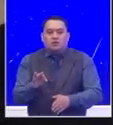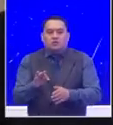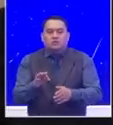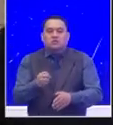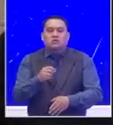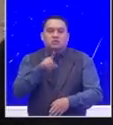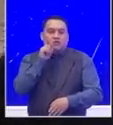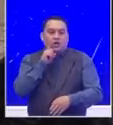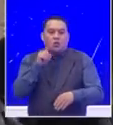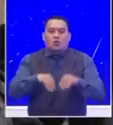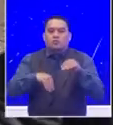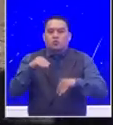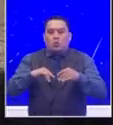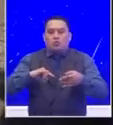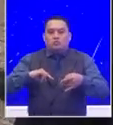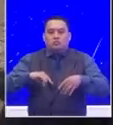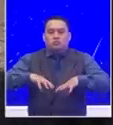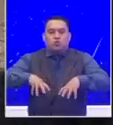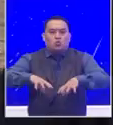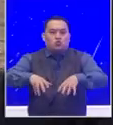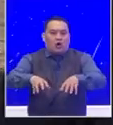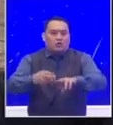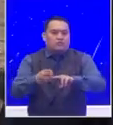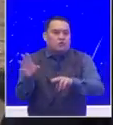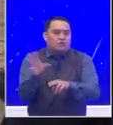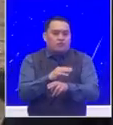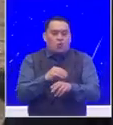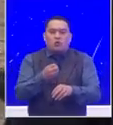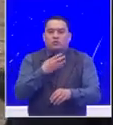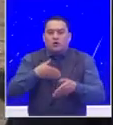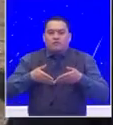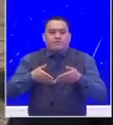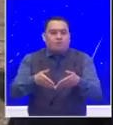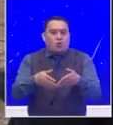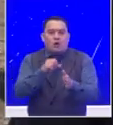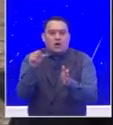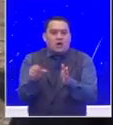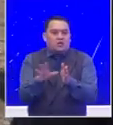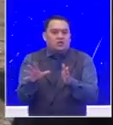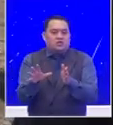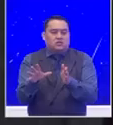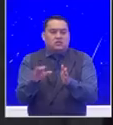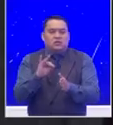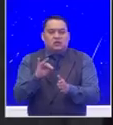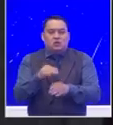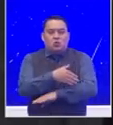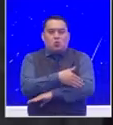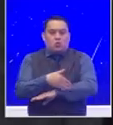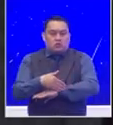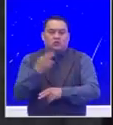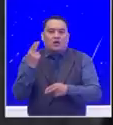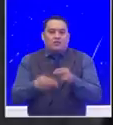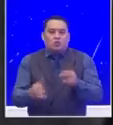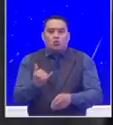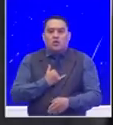идет, брусчатка, арочная система, проводка электричества и уличное освещение. Завершение